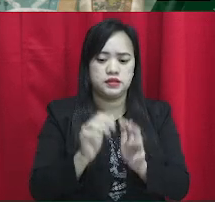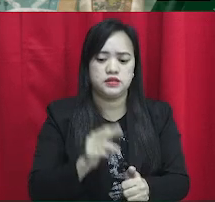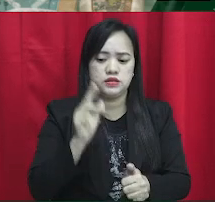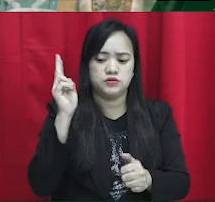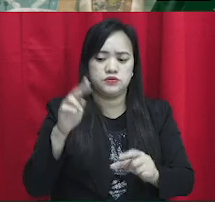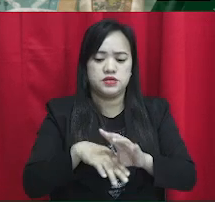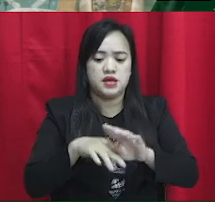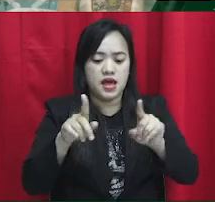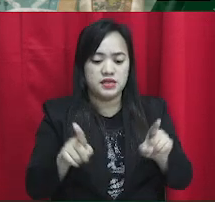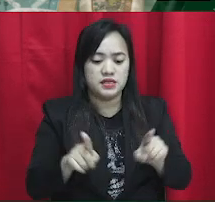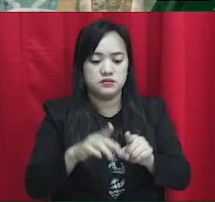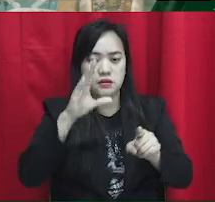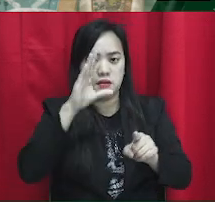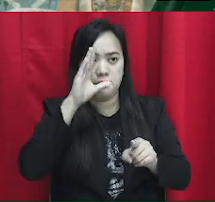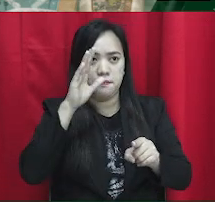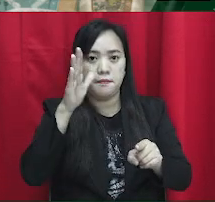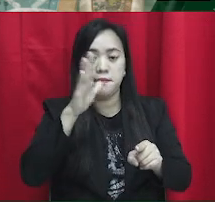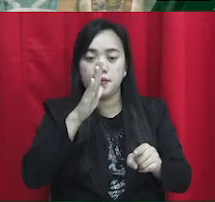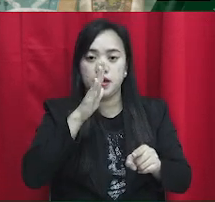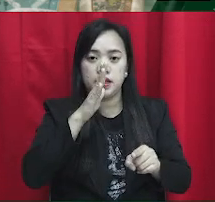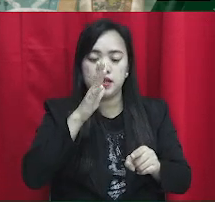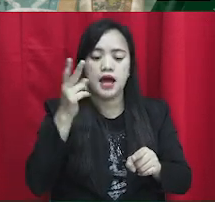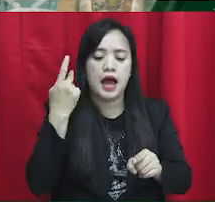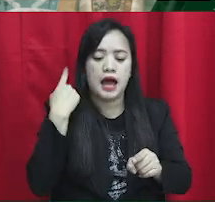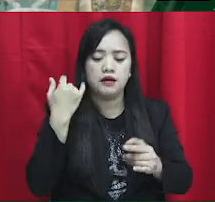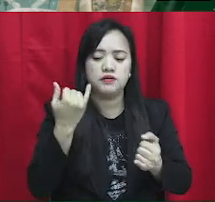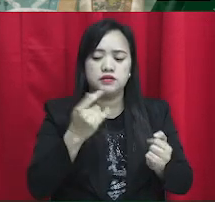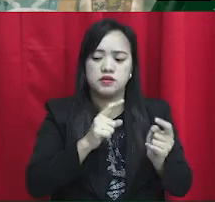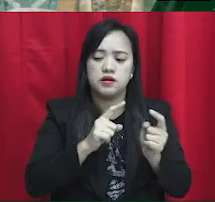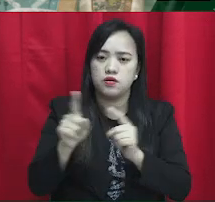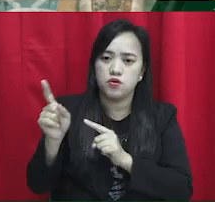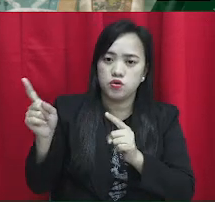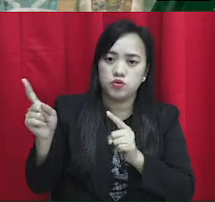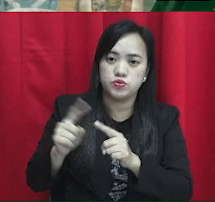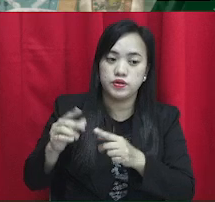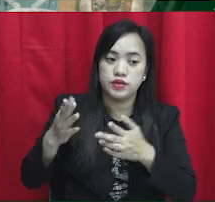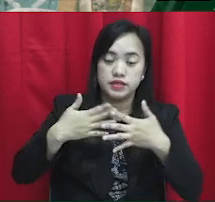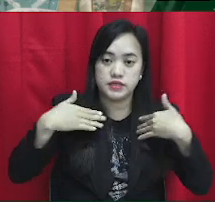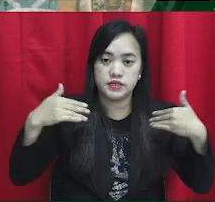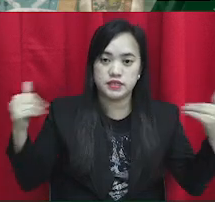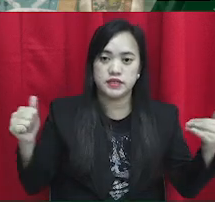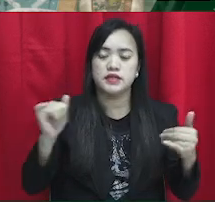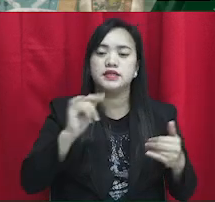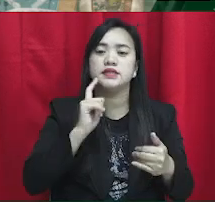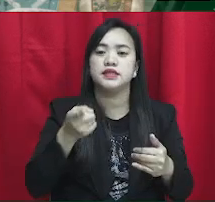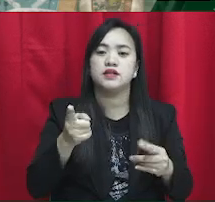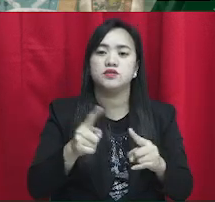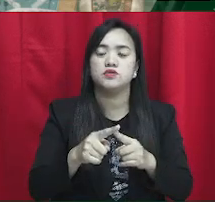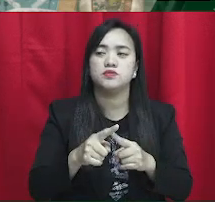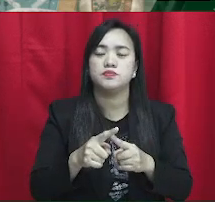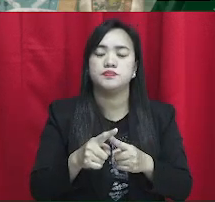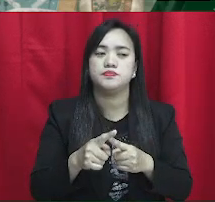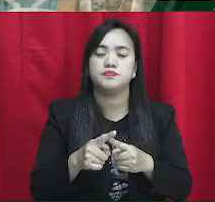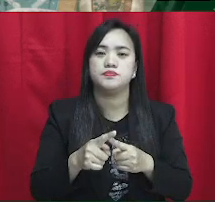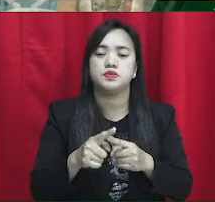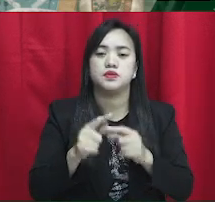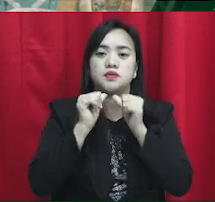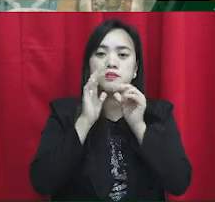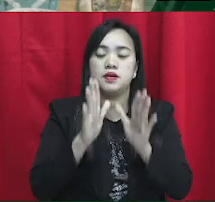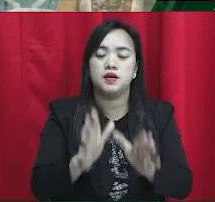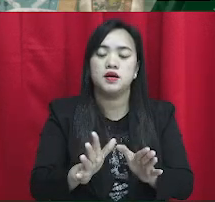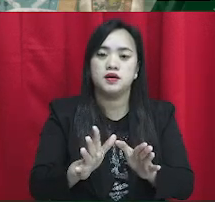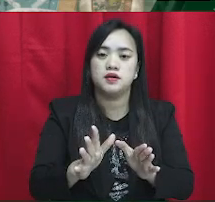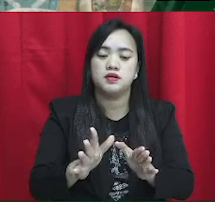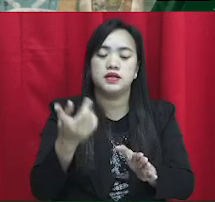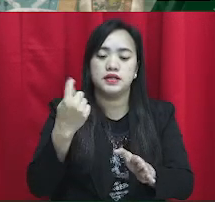Biblia, ito nung nilapitan siya ng angel. Sabi ko nga po sa inyo last Sunday, ang greeting sa kanya is, Blessed,